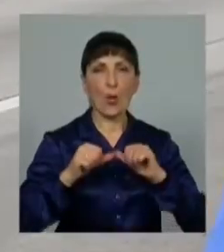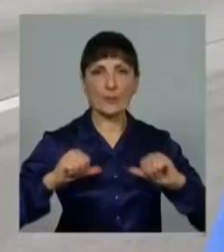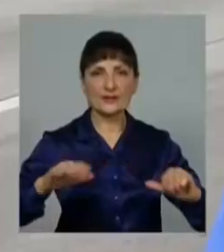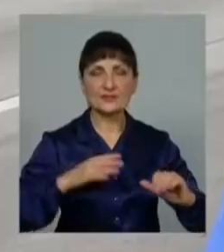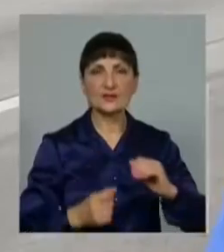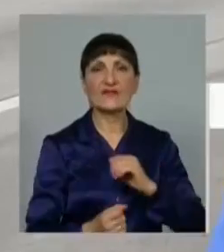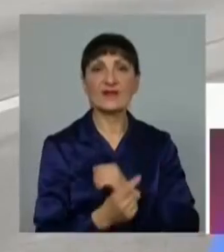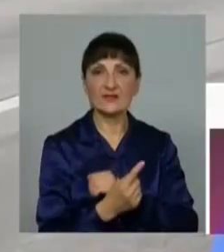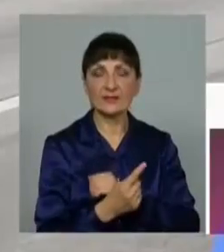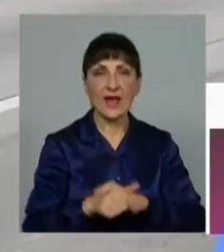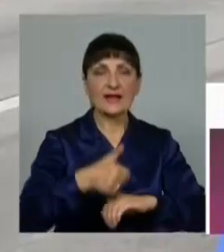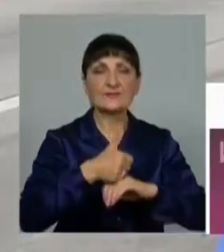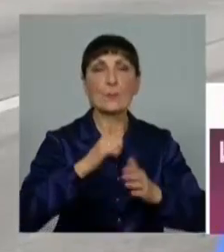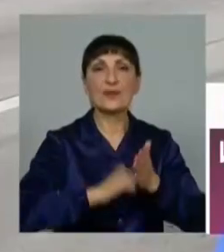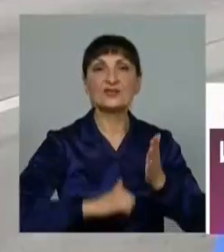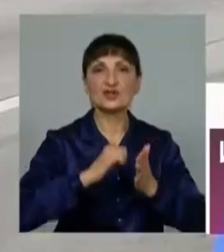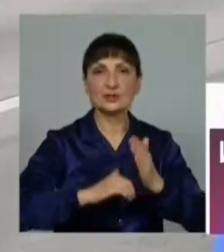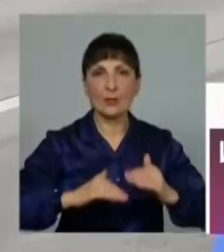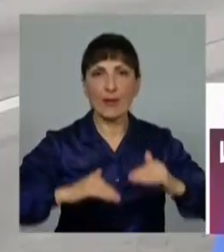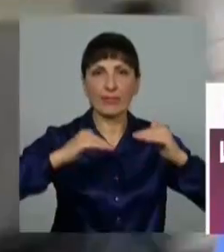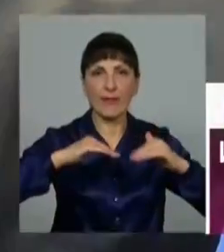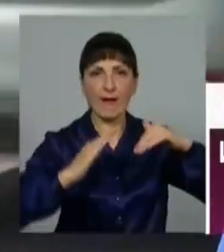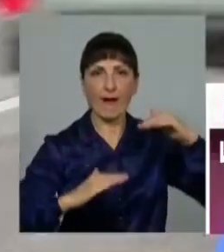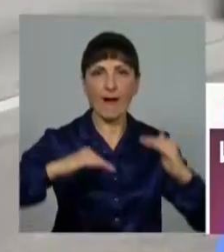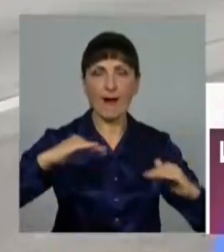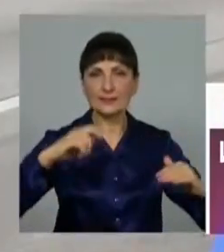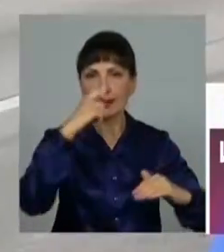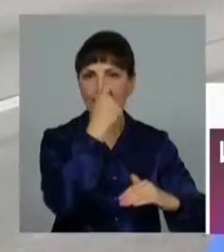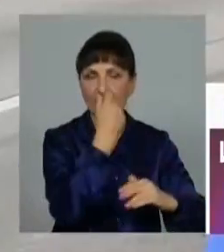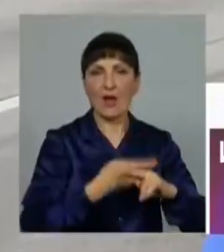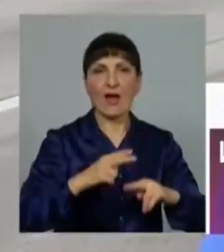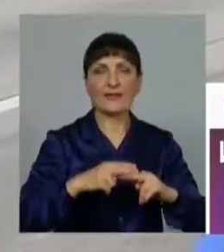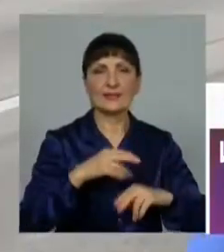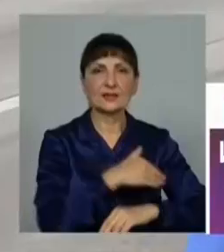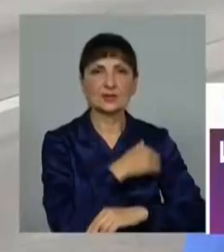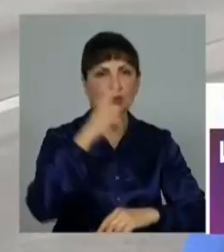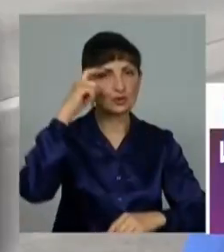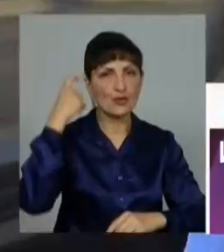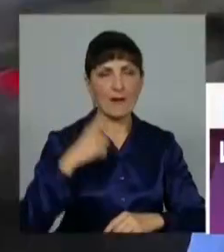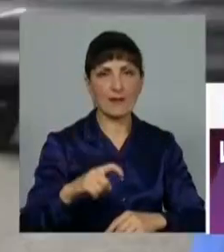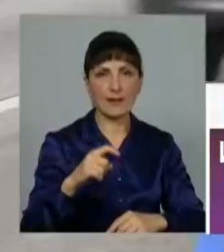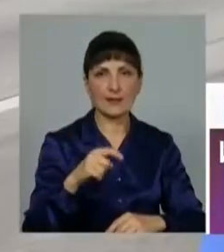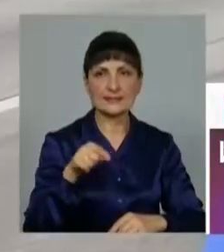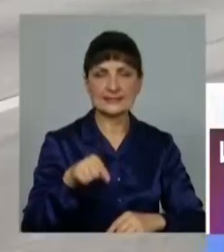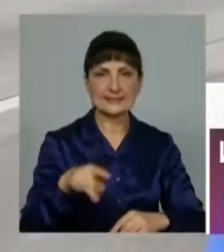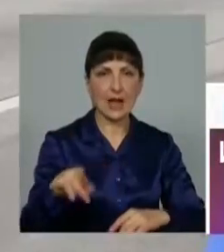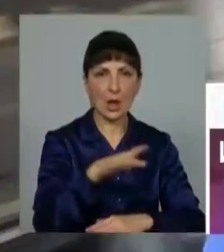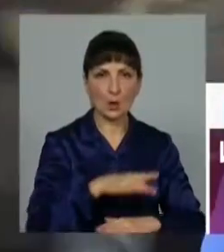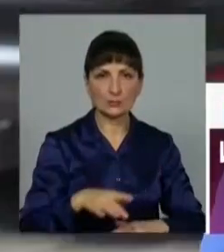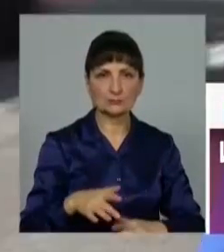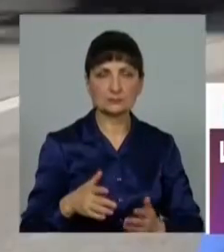выявлено, что основной причиной поднятия, конечно, это является повышенная температура воздуха в данном районе,